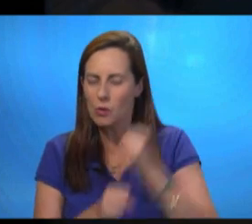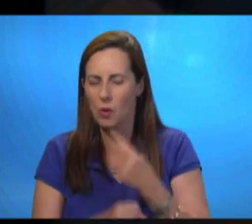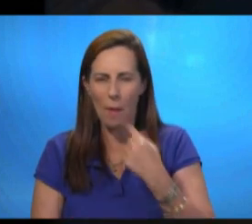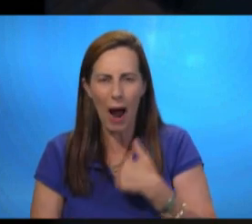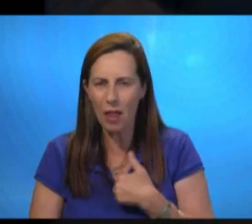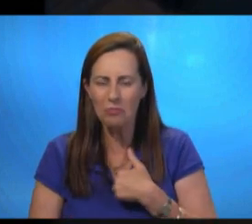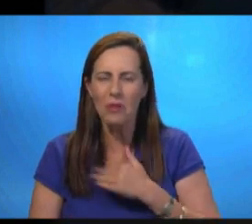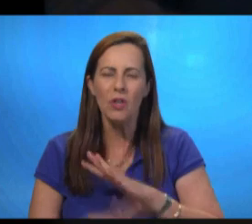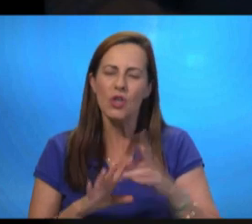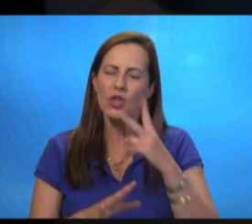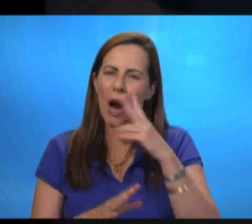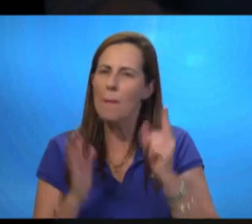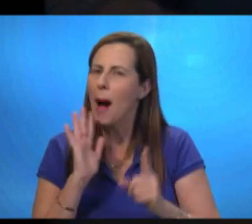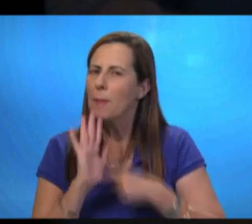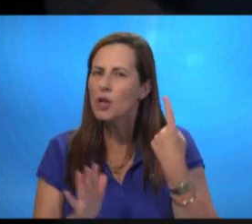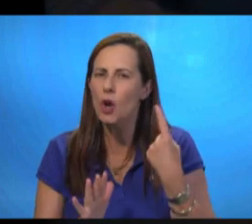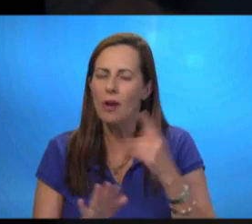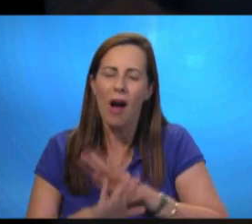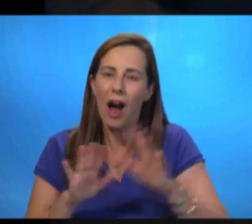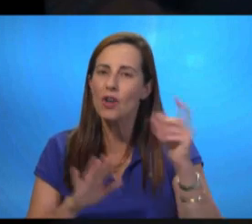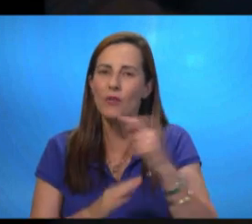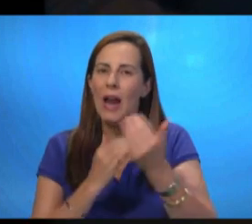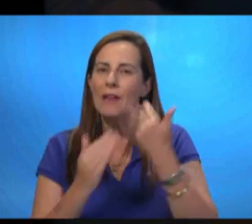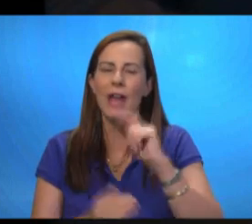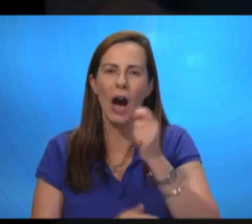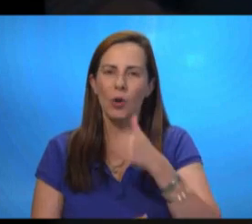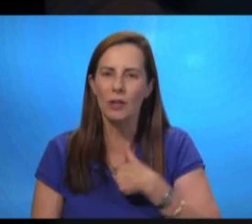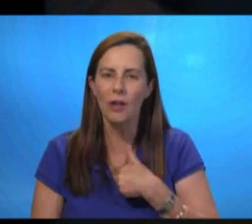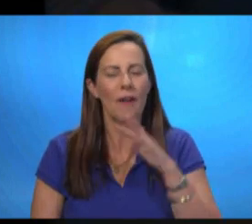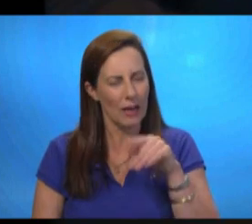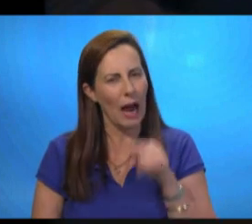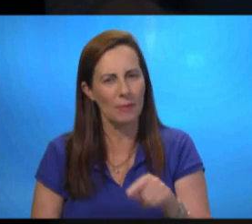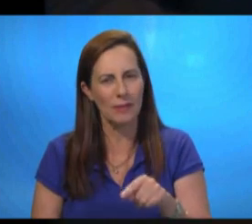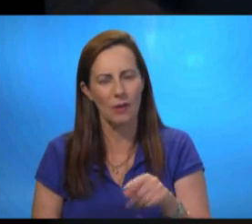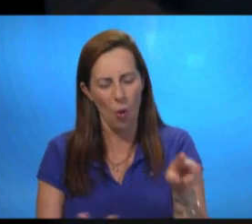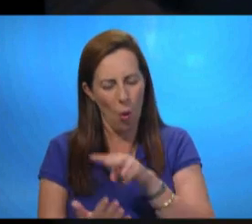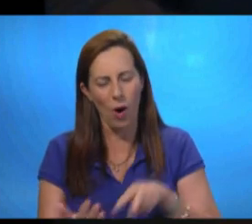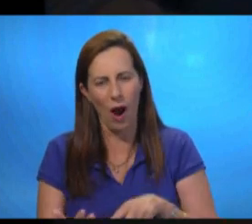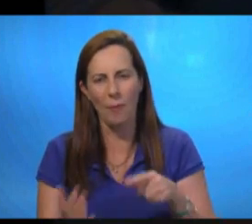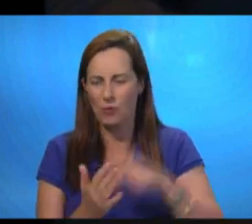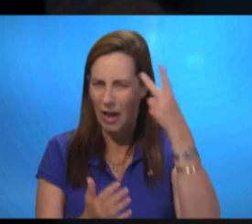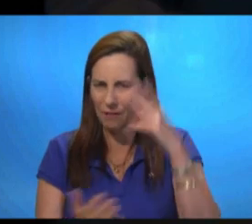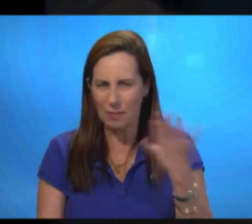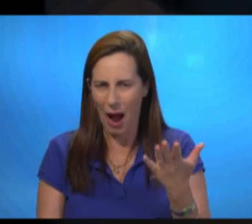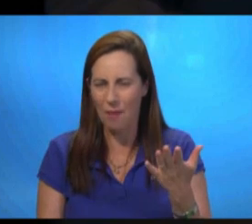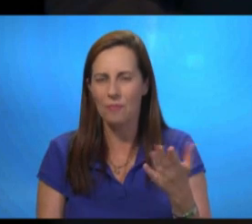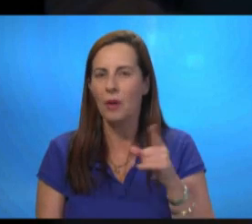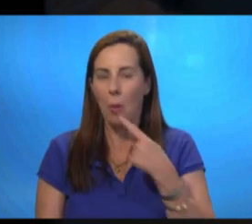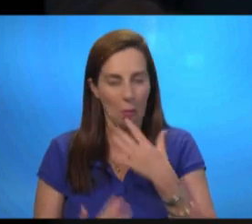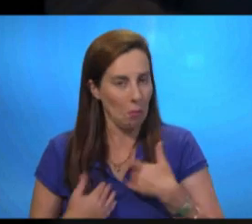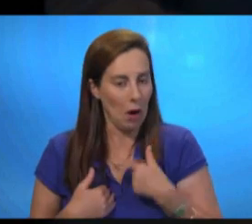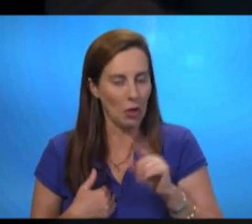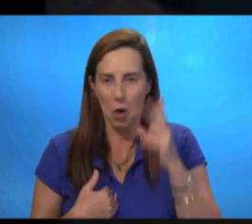שראה את הטקסט הזה בפעם הראשונה רק שבוע לפני הרעיון איתנו, וגם זה הוא קרא את התוכנית כדי להבין במה מדובר. הוא אומר, אני הרי לא